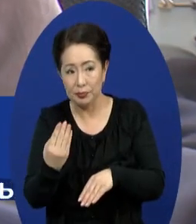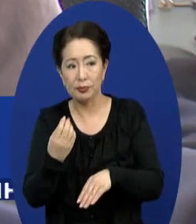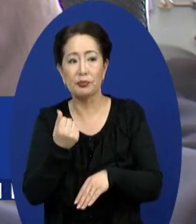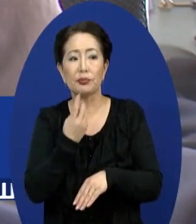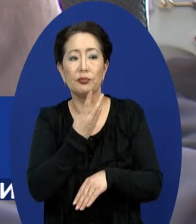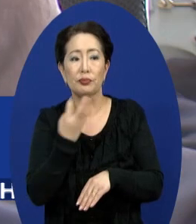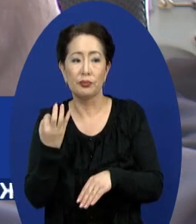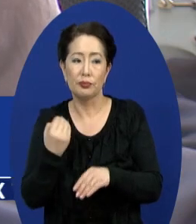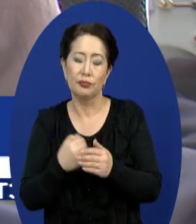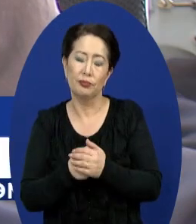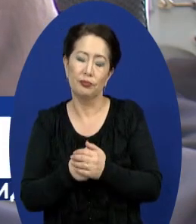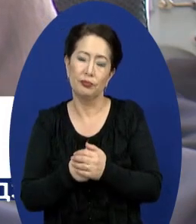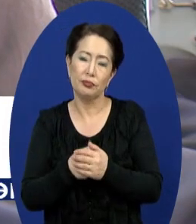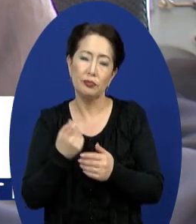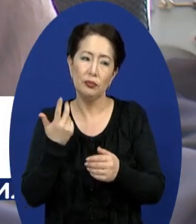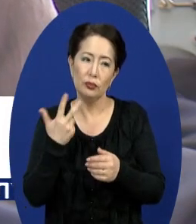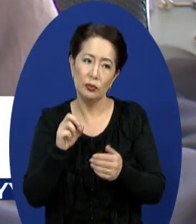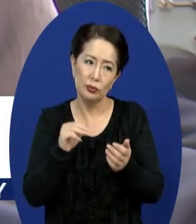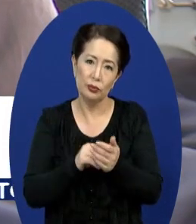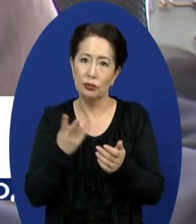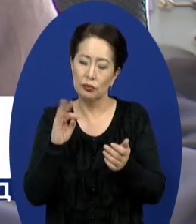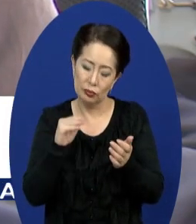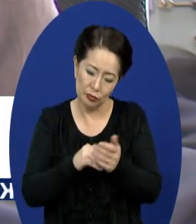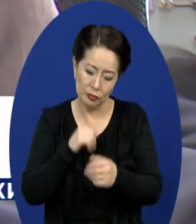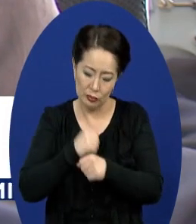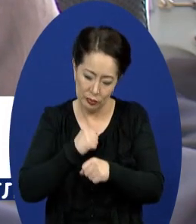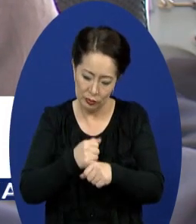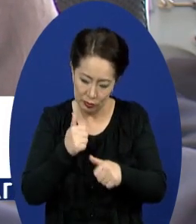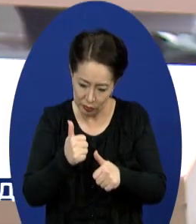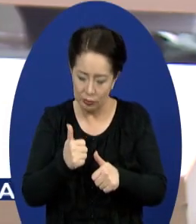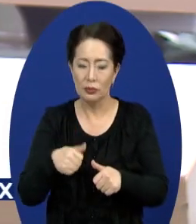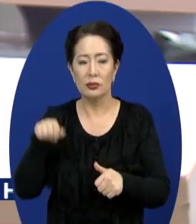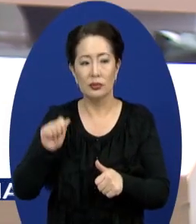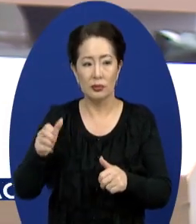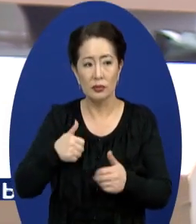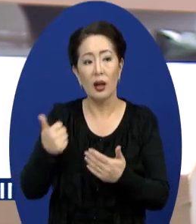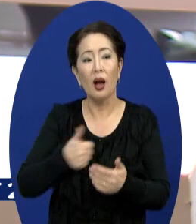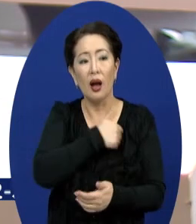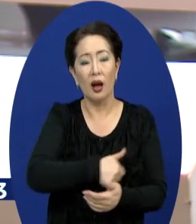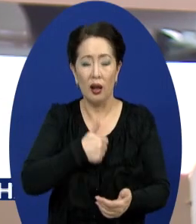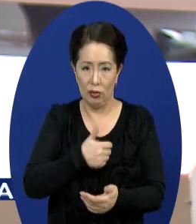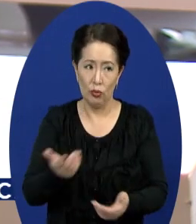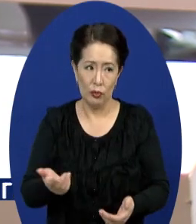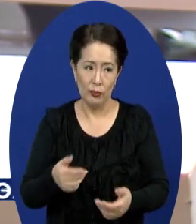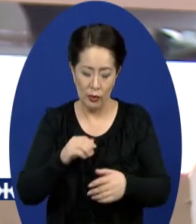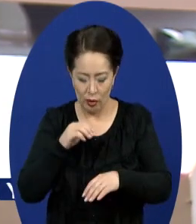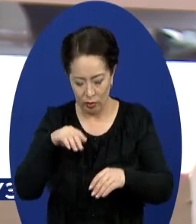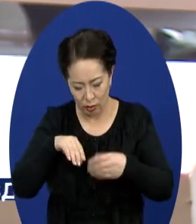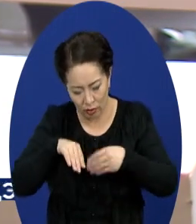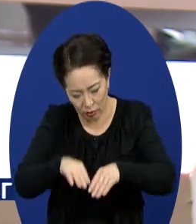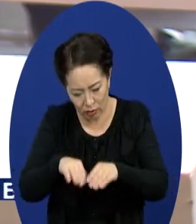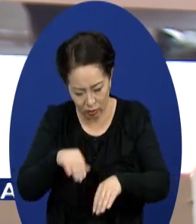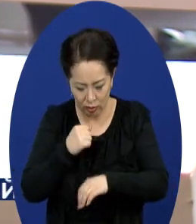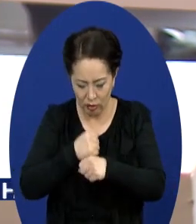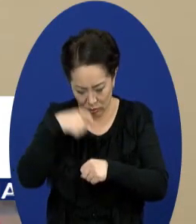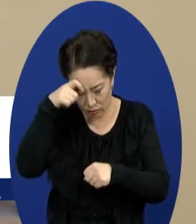мянган төгрөгийн ажил хийж, одоо хангалттай цалингаа авна гэсэн үг. Ингээд ойдл бүртэн хүний хөдөлмөр цаг хугацаа